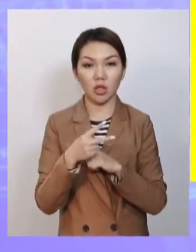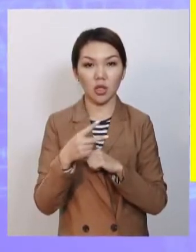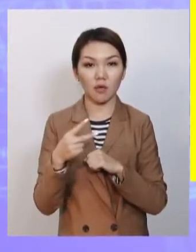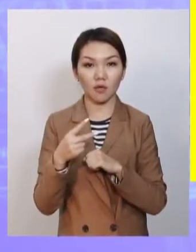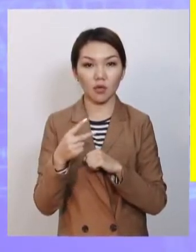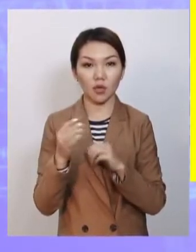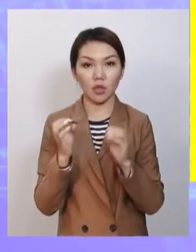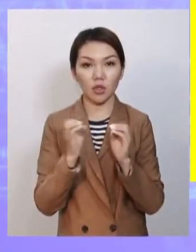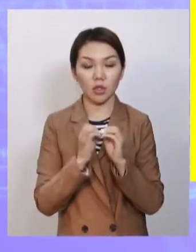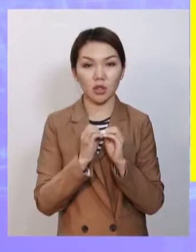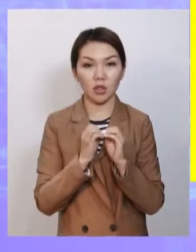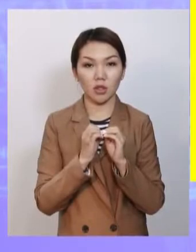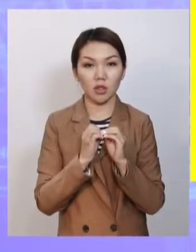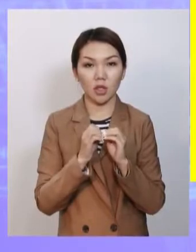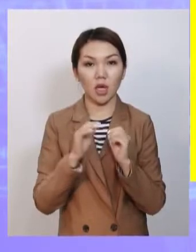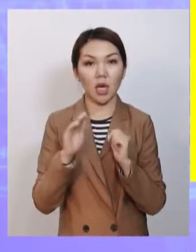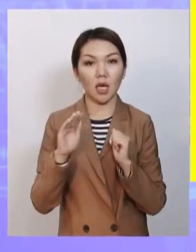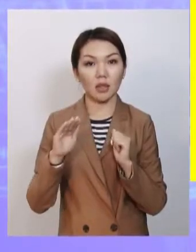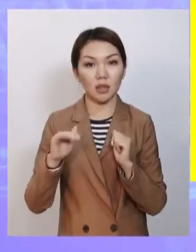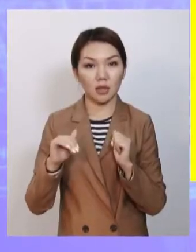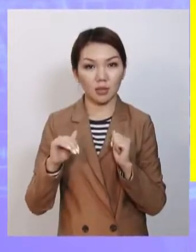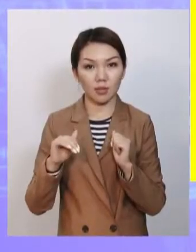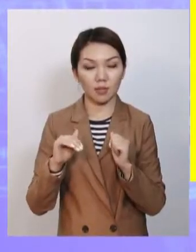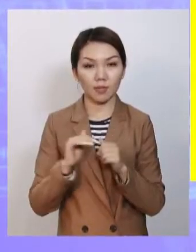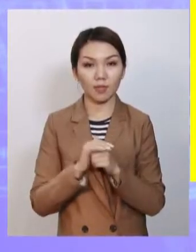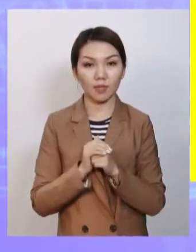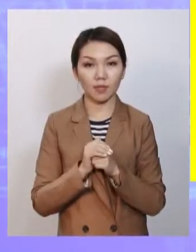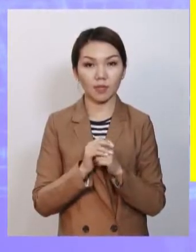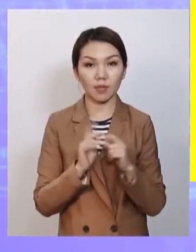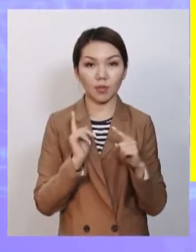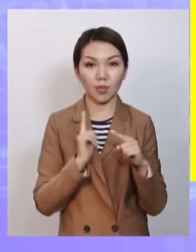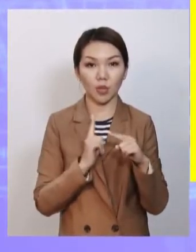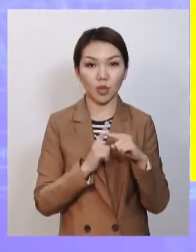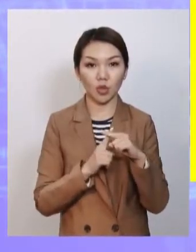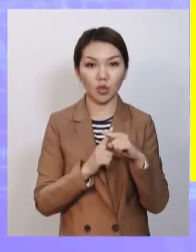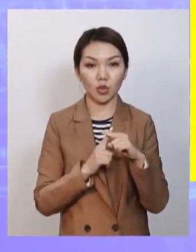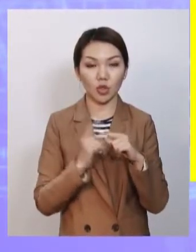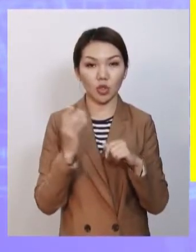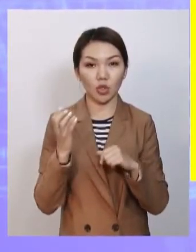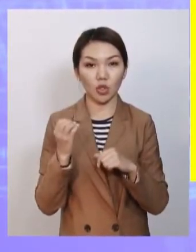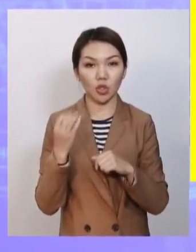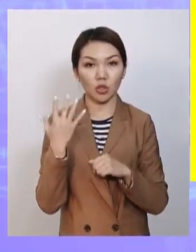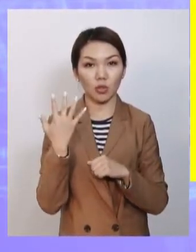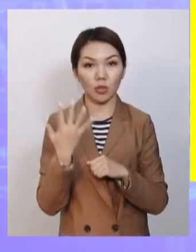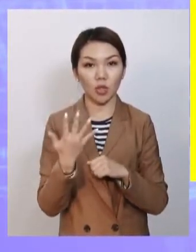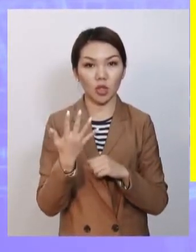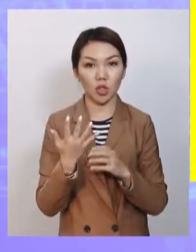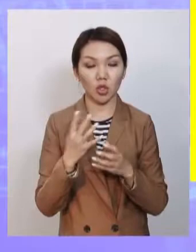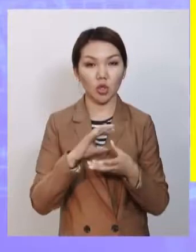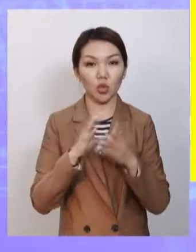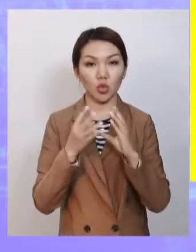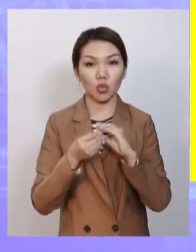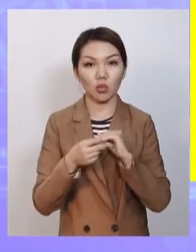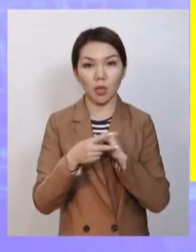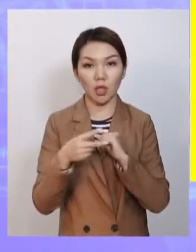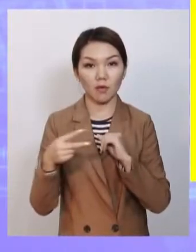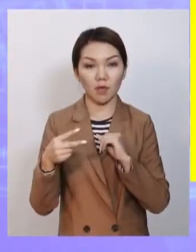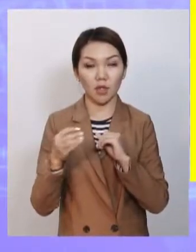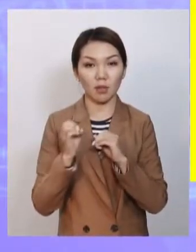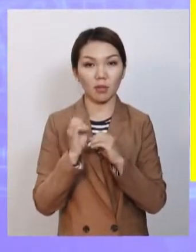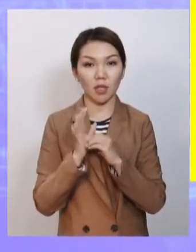весить а затем плюс еще пять сумма равна